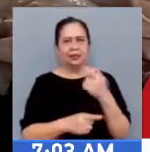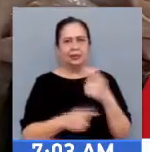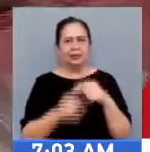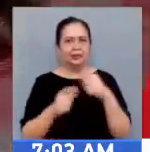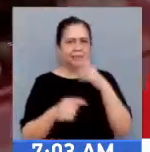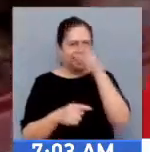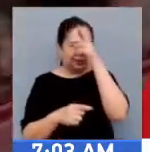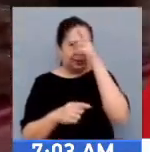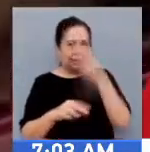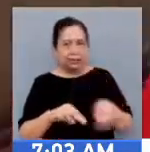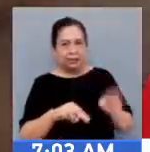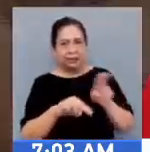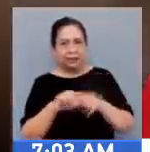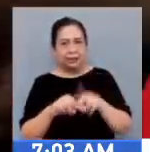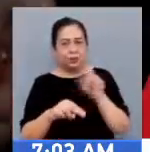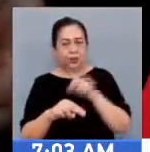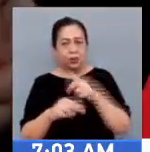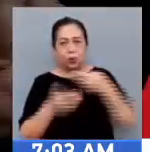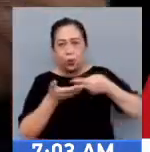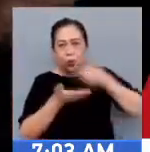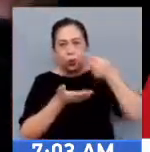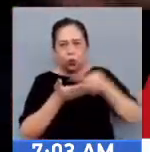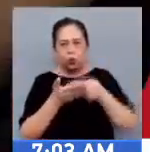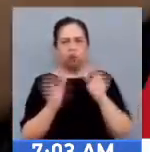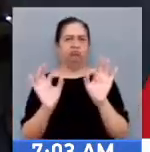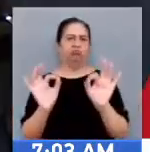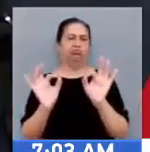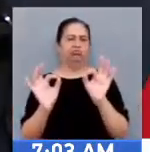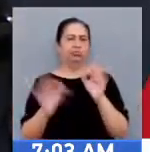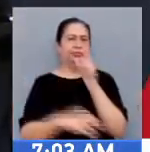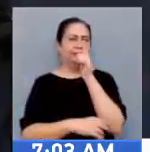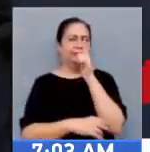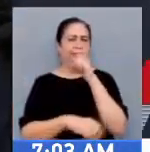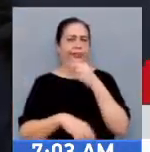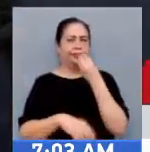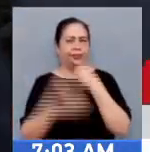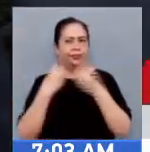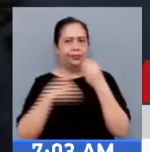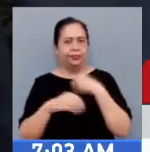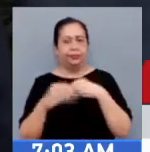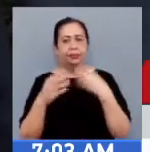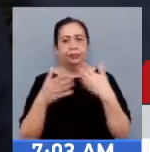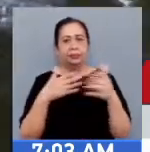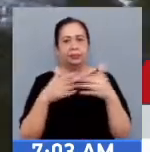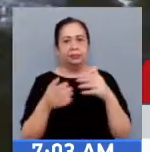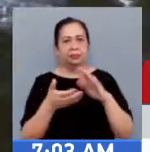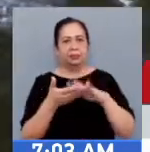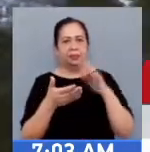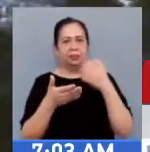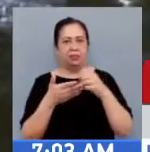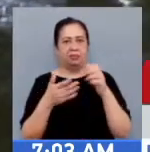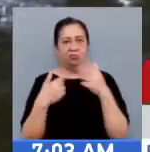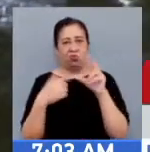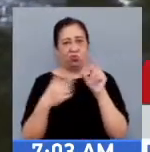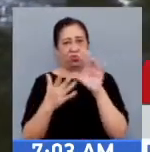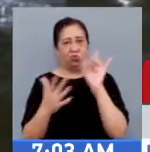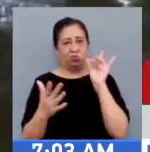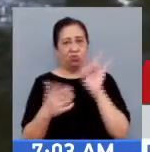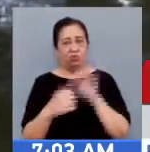na lang daw ng sabaw, ayos na ang pananghalian. Kahit mataas po siya, eh, wala na kami magagawa. Kahit isang